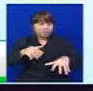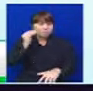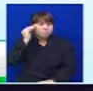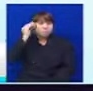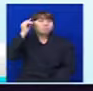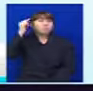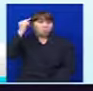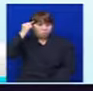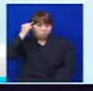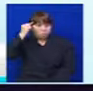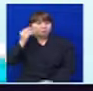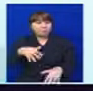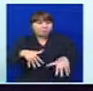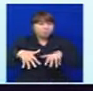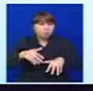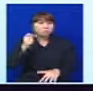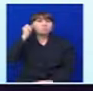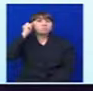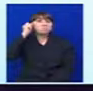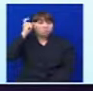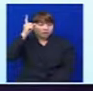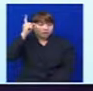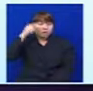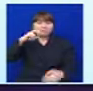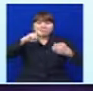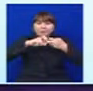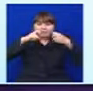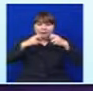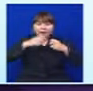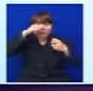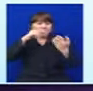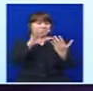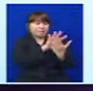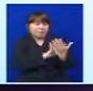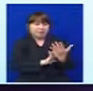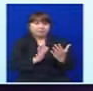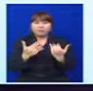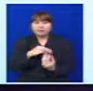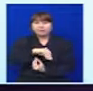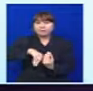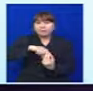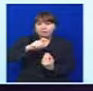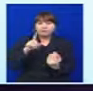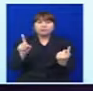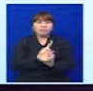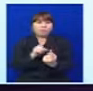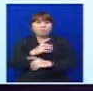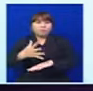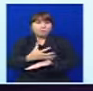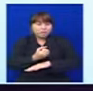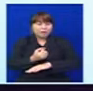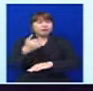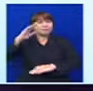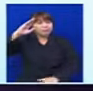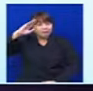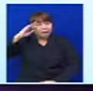นสร้างความเข้าใจให้กับพี่ประชาชนว่าปัญหาของบ้านเมืองณวันนี้ไม่ว่าจะเป็นเศรษฐกิจสังคมการเมืองความมั่นคงต่างประเทศนั้น